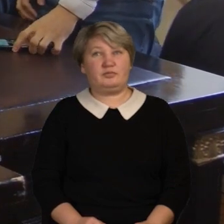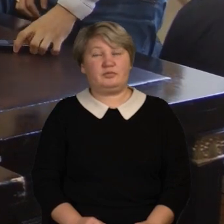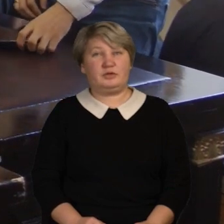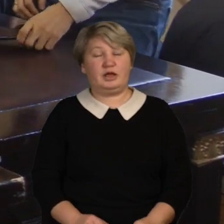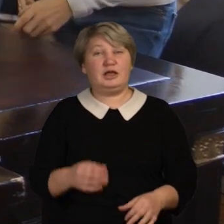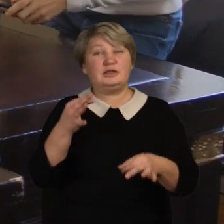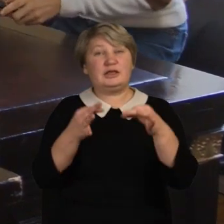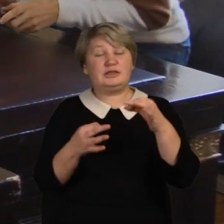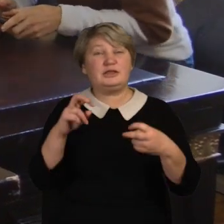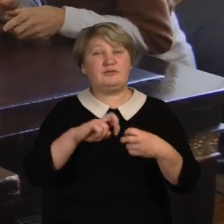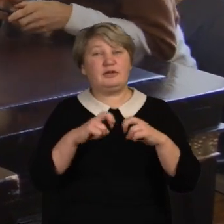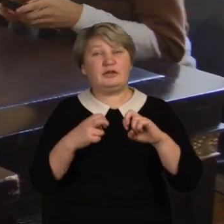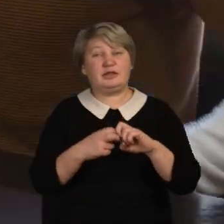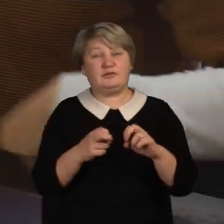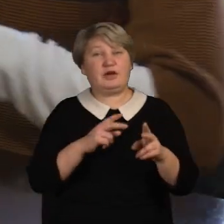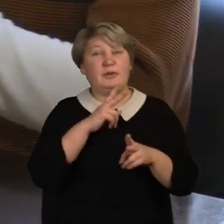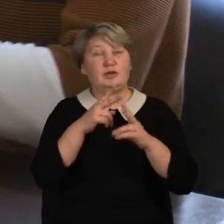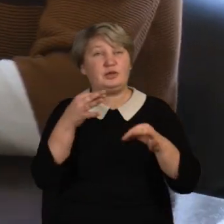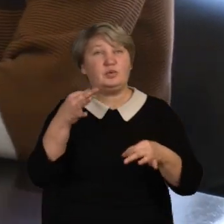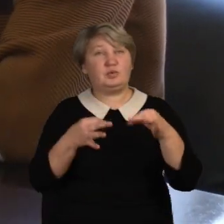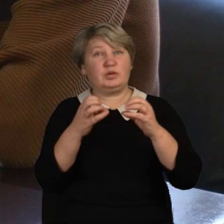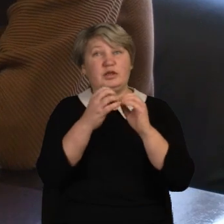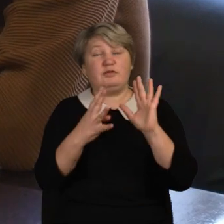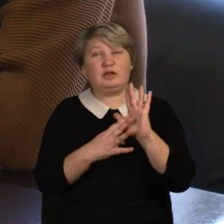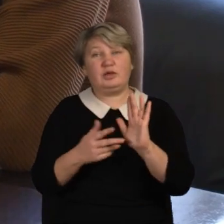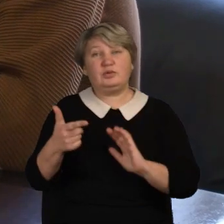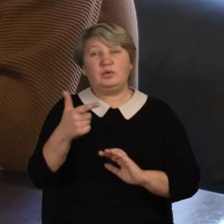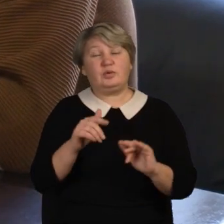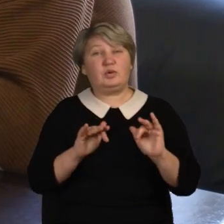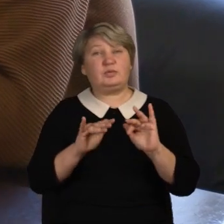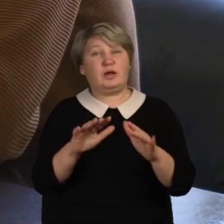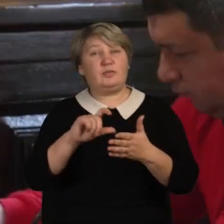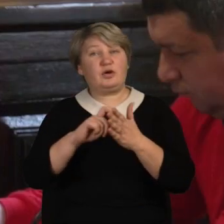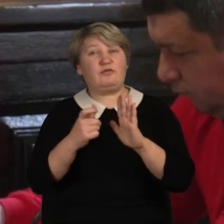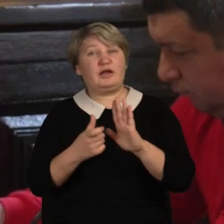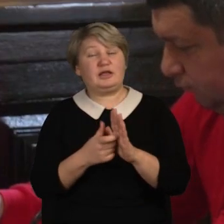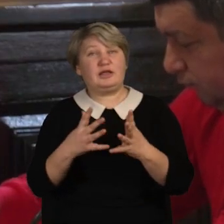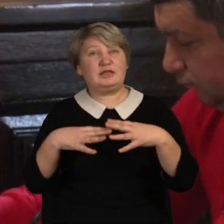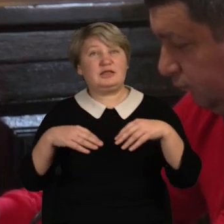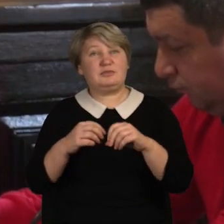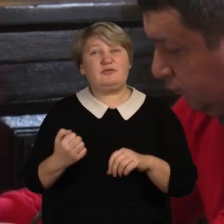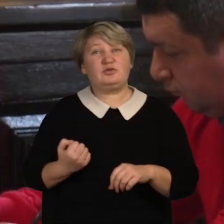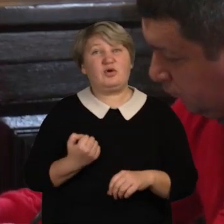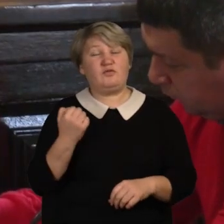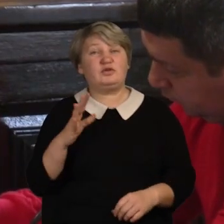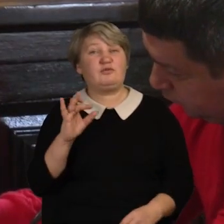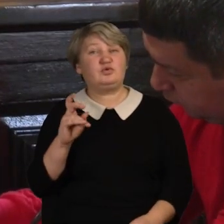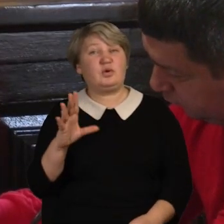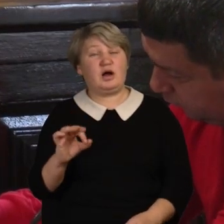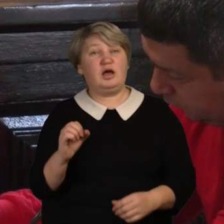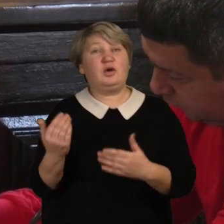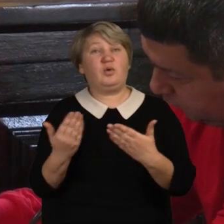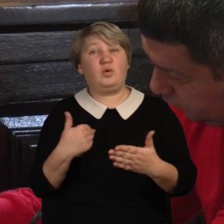Засідання Івано-Франківського апеляційного суду 19 грудня у справі про квартиру сім'ї військового Руслана Савчука, яку хоче